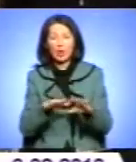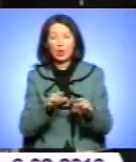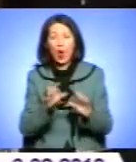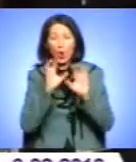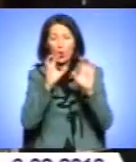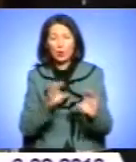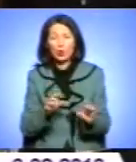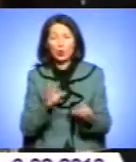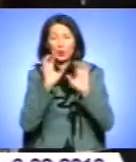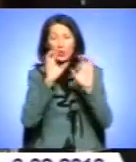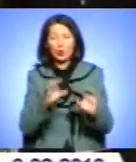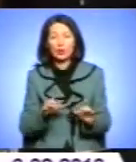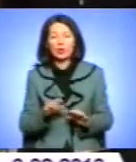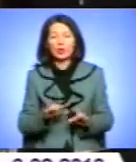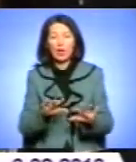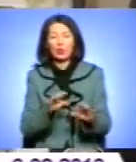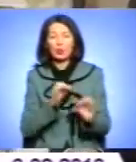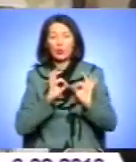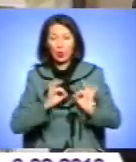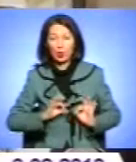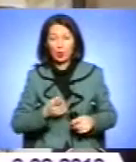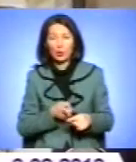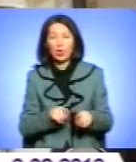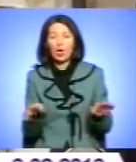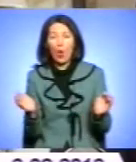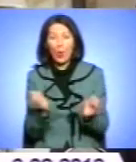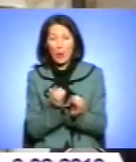прокуратури, який обмежив повноваження відомства. Не слід